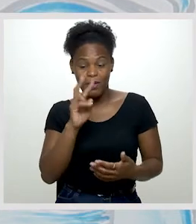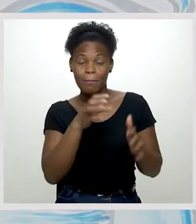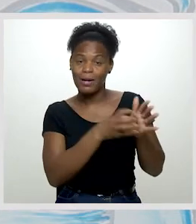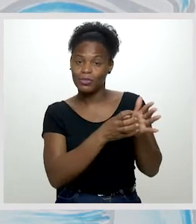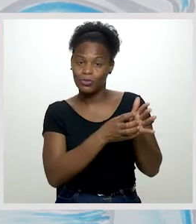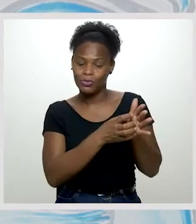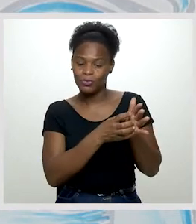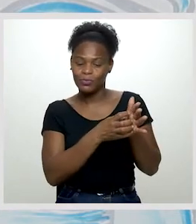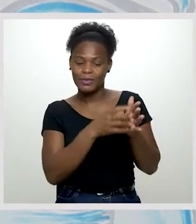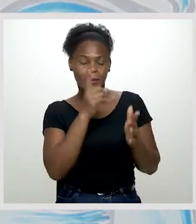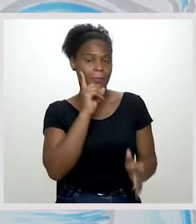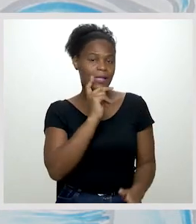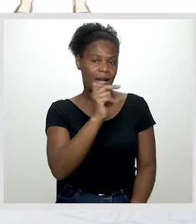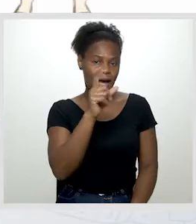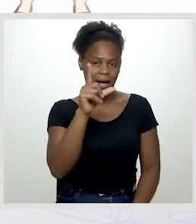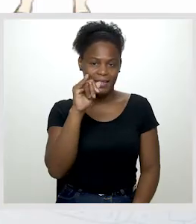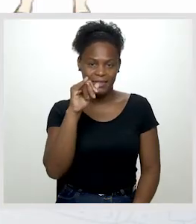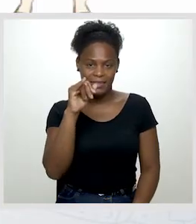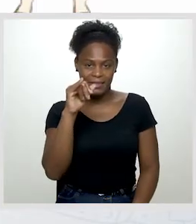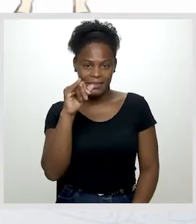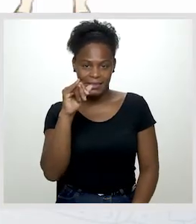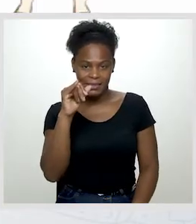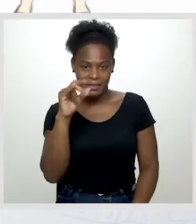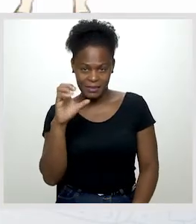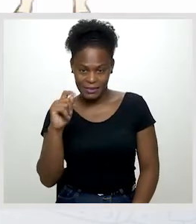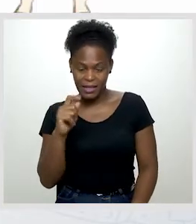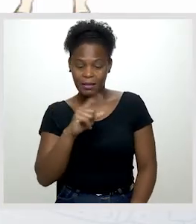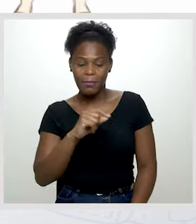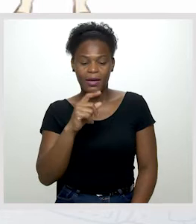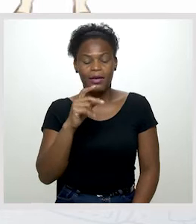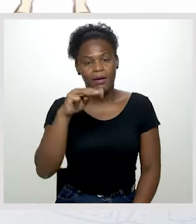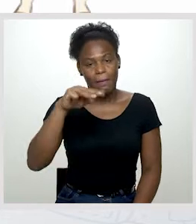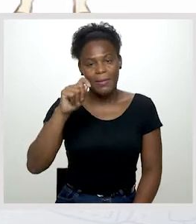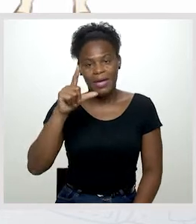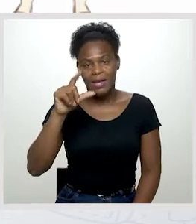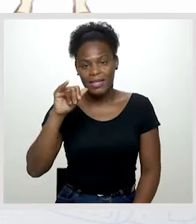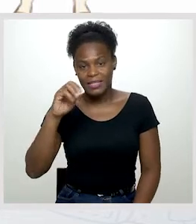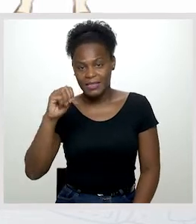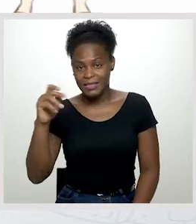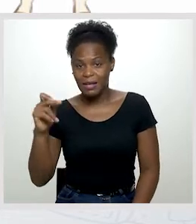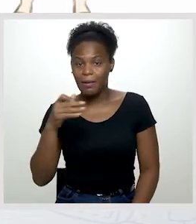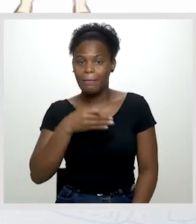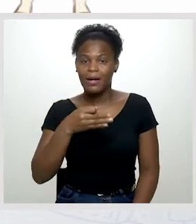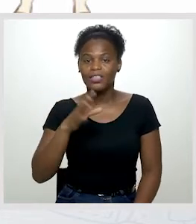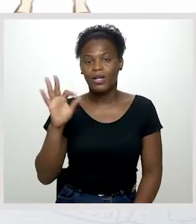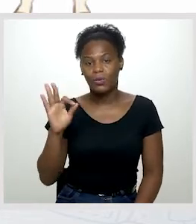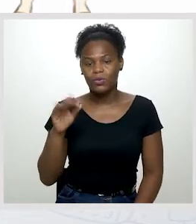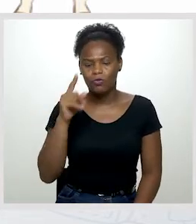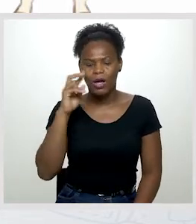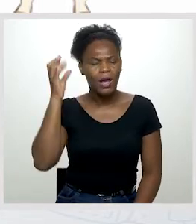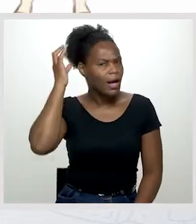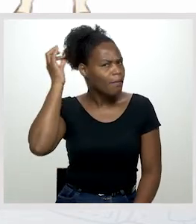de Alice et Mélissa dans la page 14. Comparons les cheveux des deux